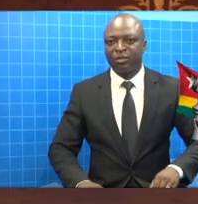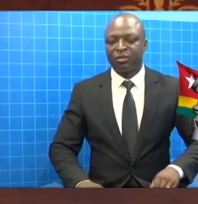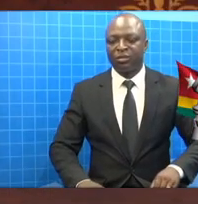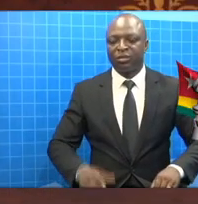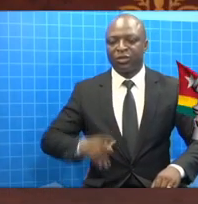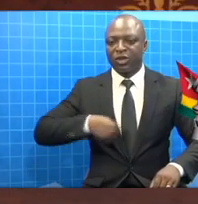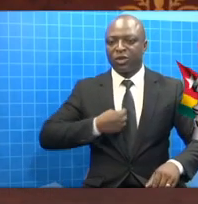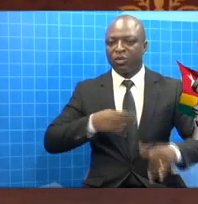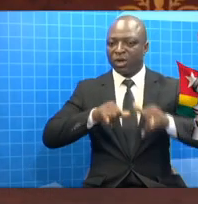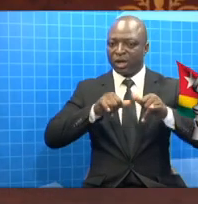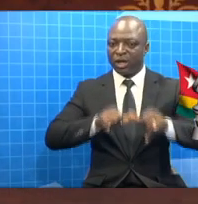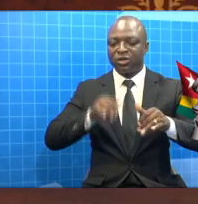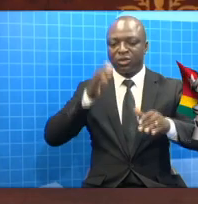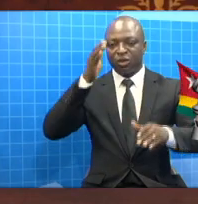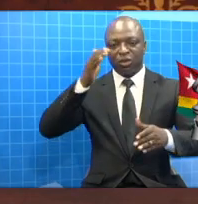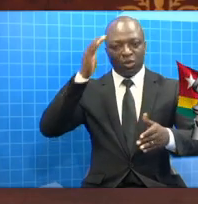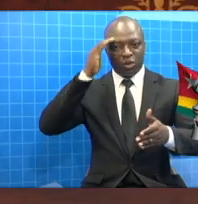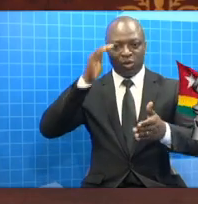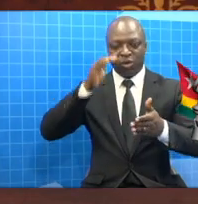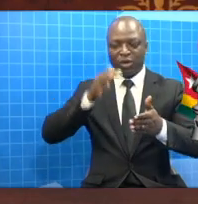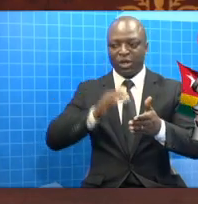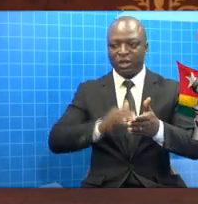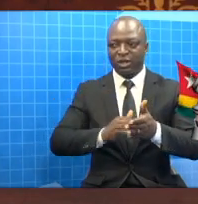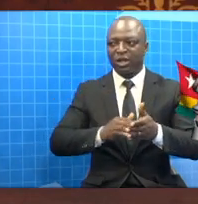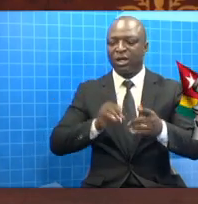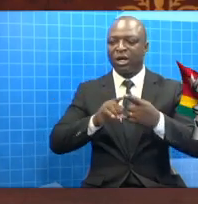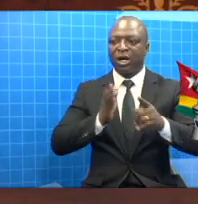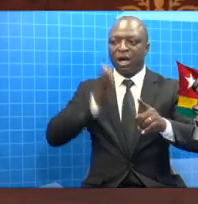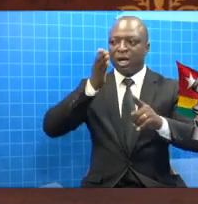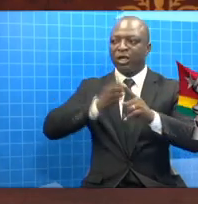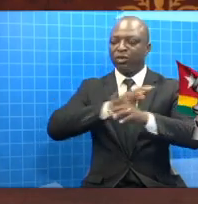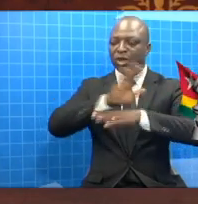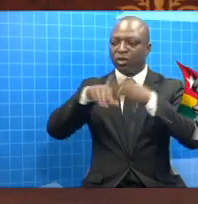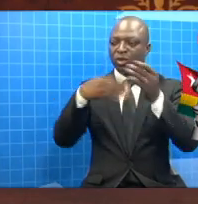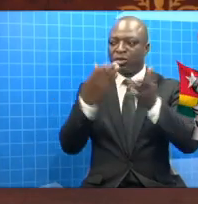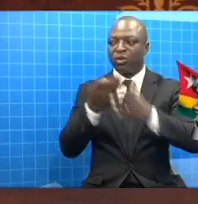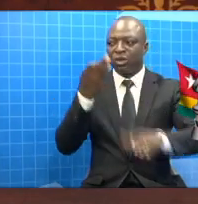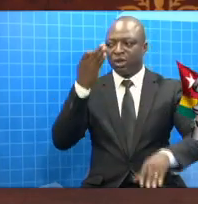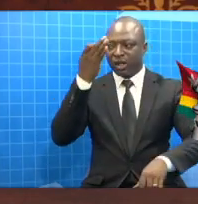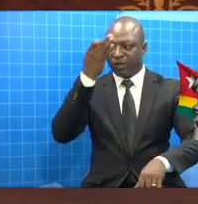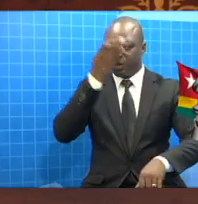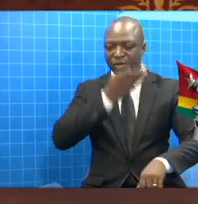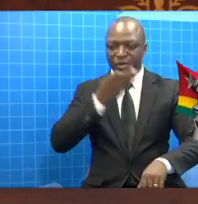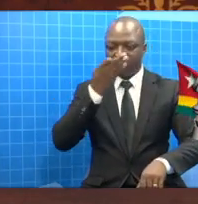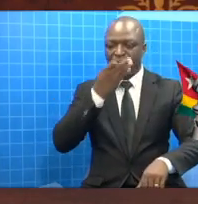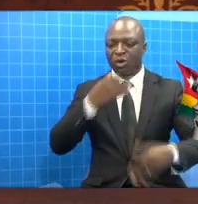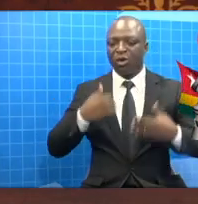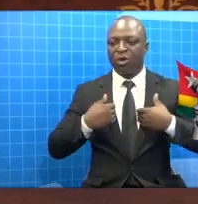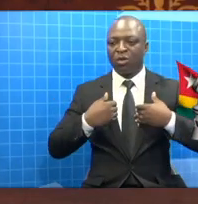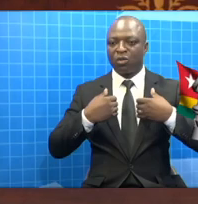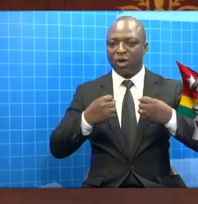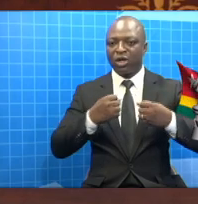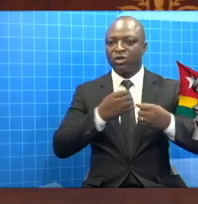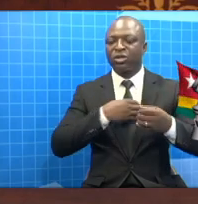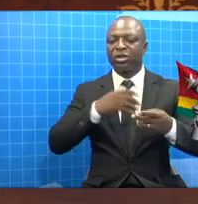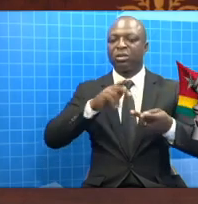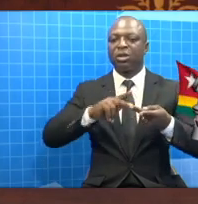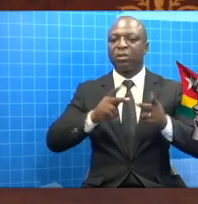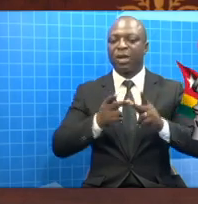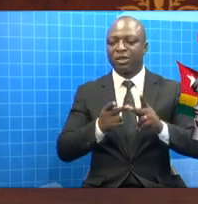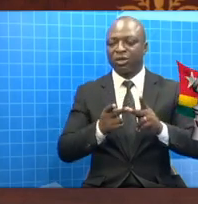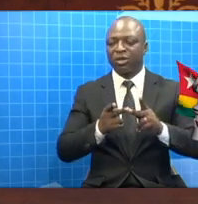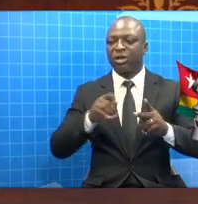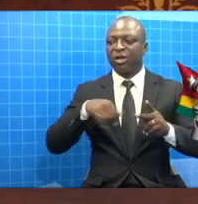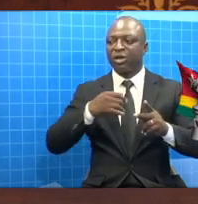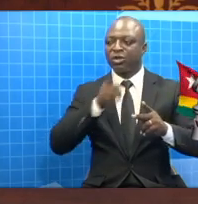Nous resterons reconnaissants à l'endroit de toutes les figures, courageuses et patriotes, qui